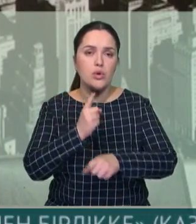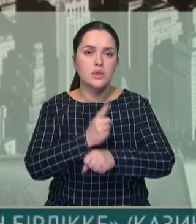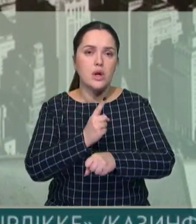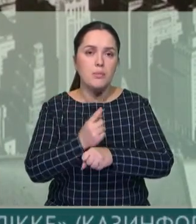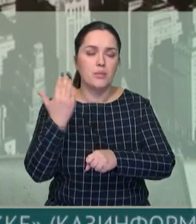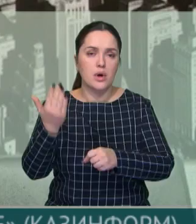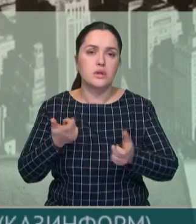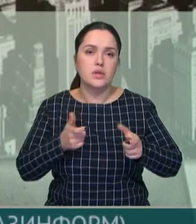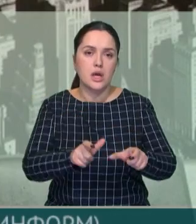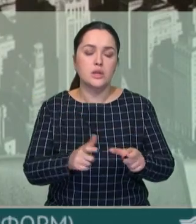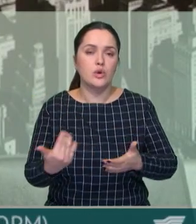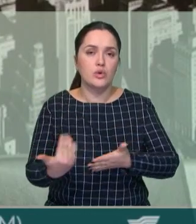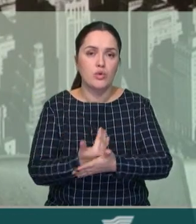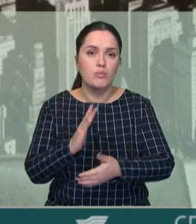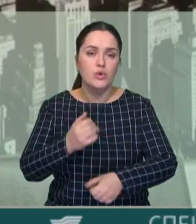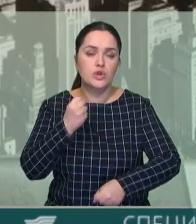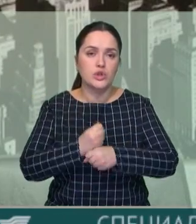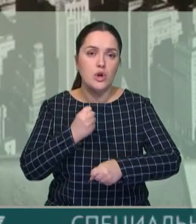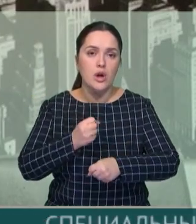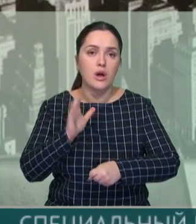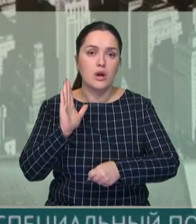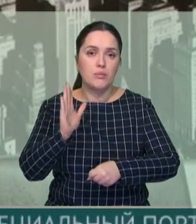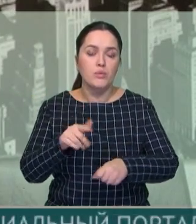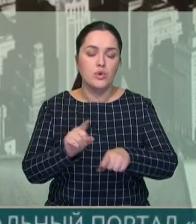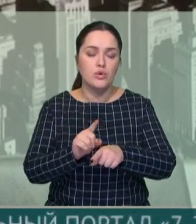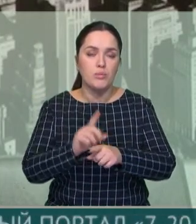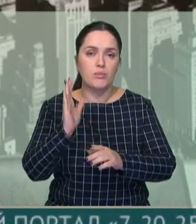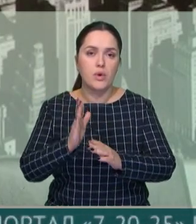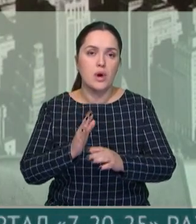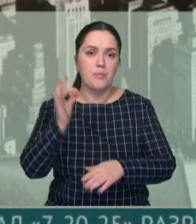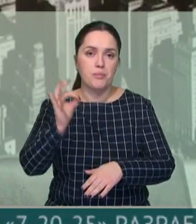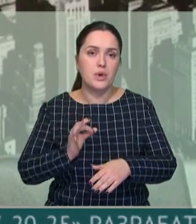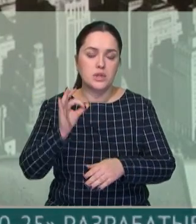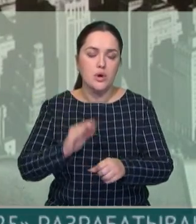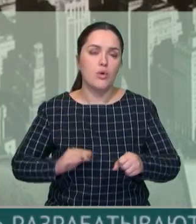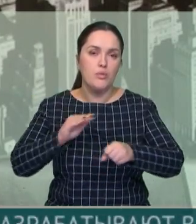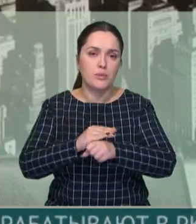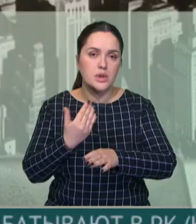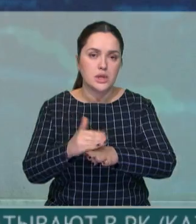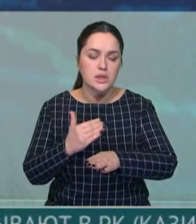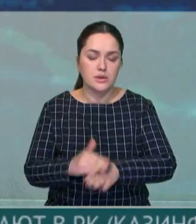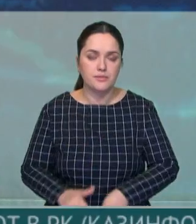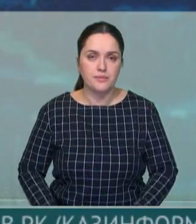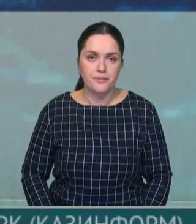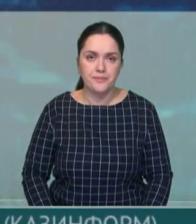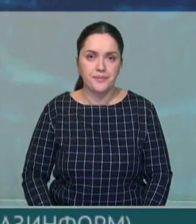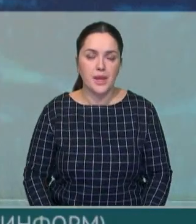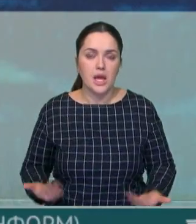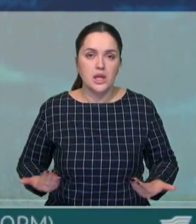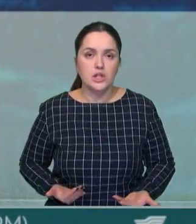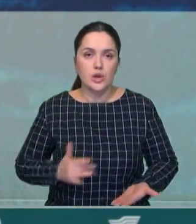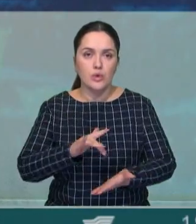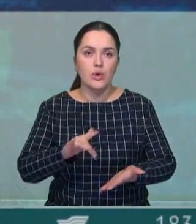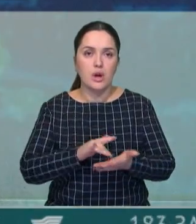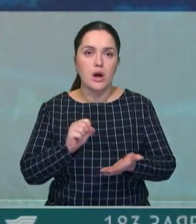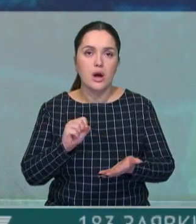будут введены санкции очень жесткие, очевидно, это приведет к резкому повышению ключевой ставки Центрального банка. Жители города